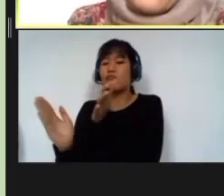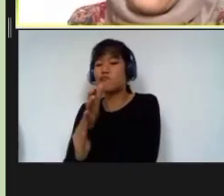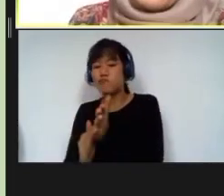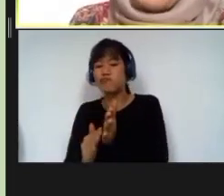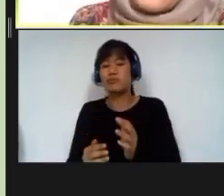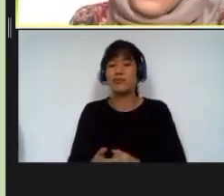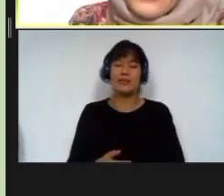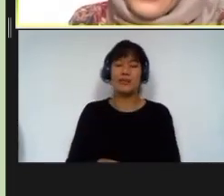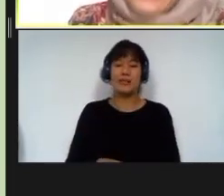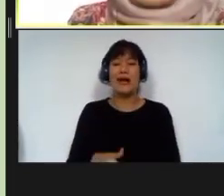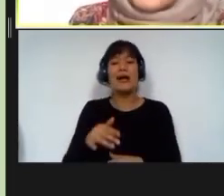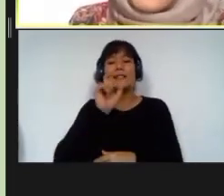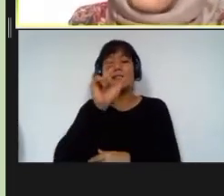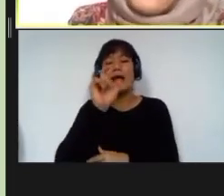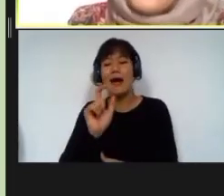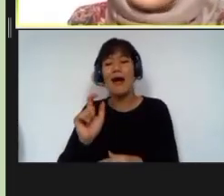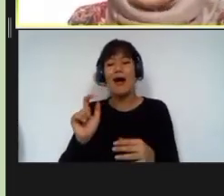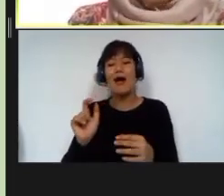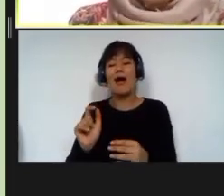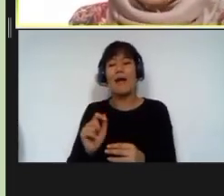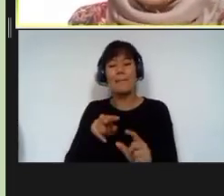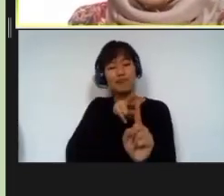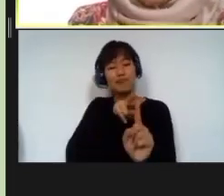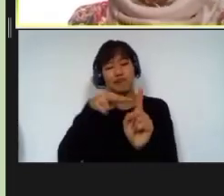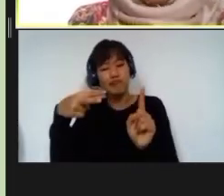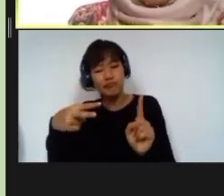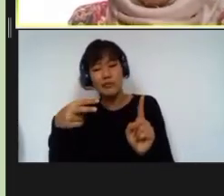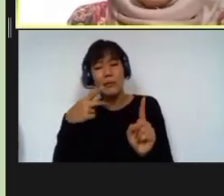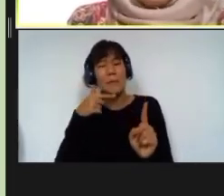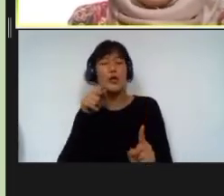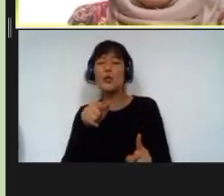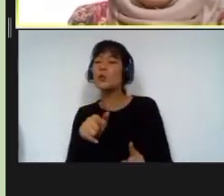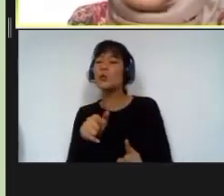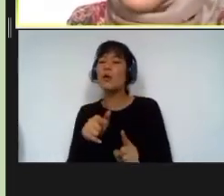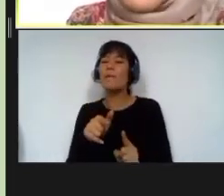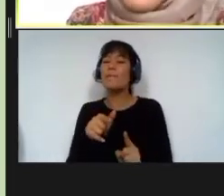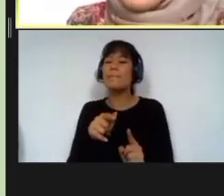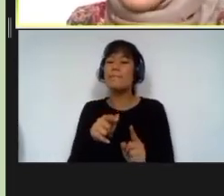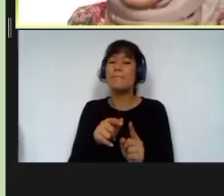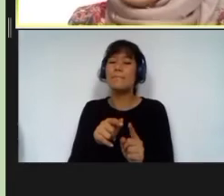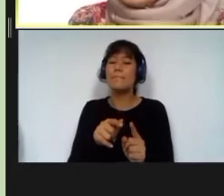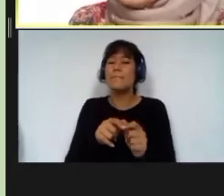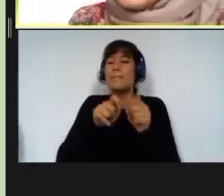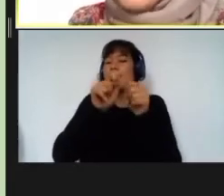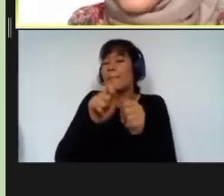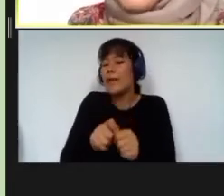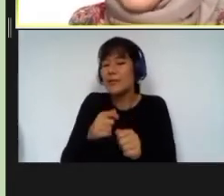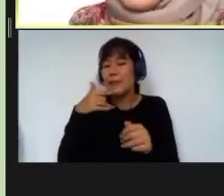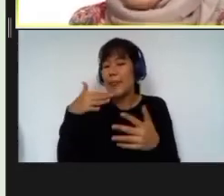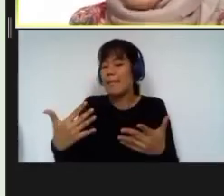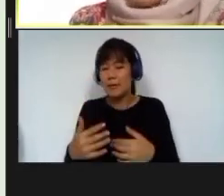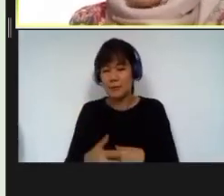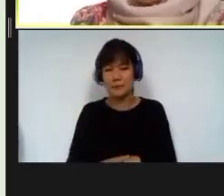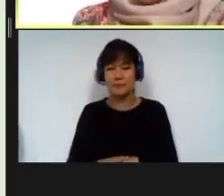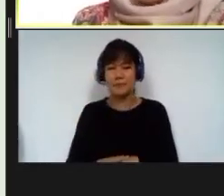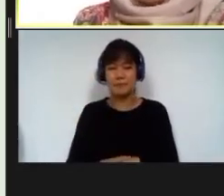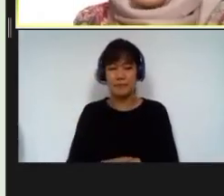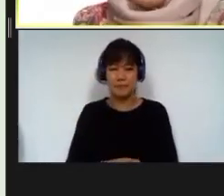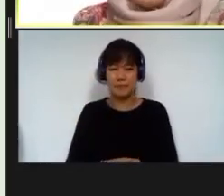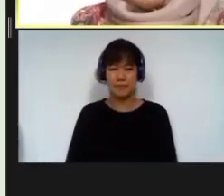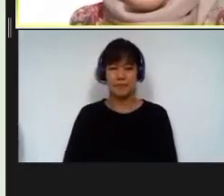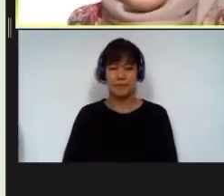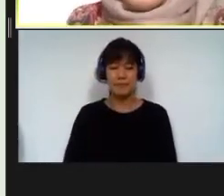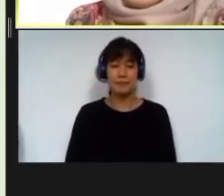tuh merapikan cara pandang yang tidak pelabelan pada siswa laki-laki maupun